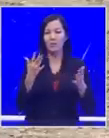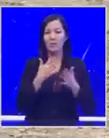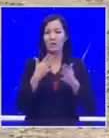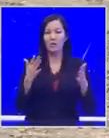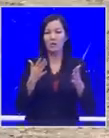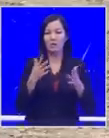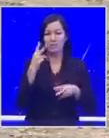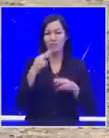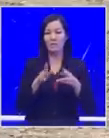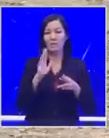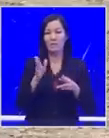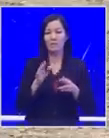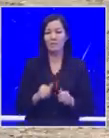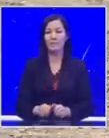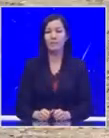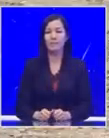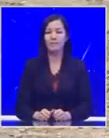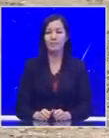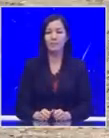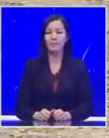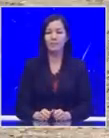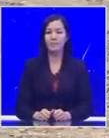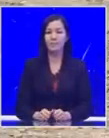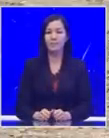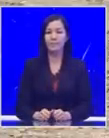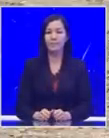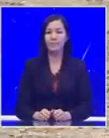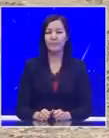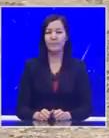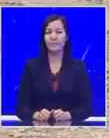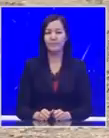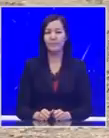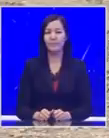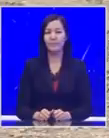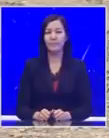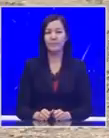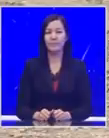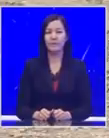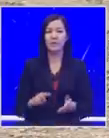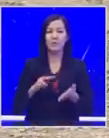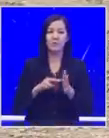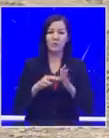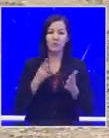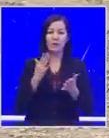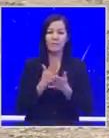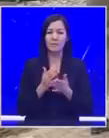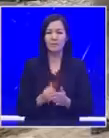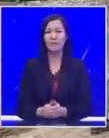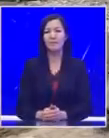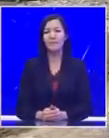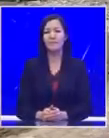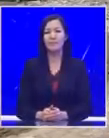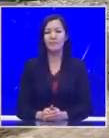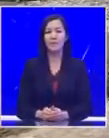екі жылда оны игеріп бөлінетті деп оны ойлаймыз. Біз енді ондай жоспарларымыз бар біздің.